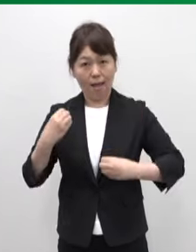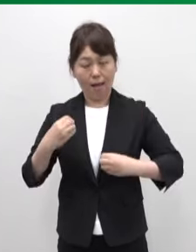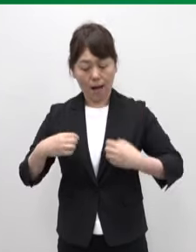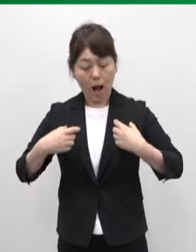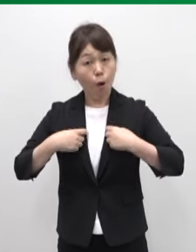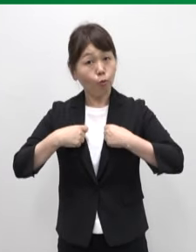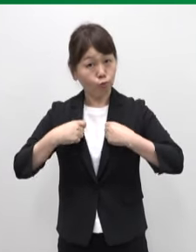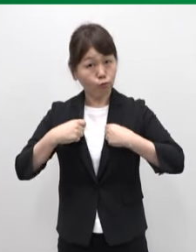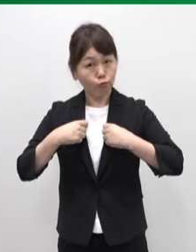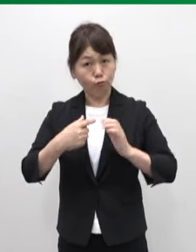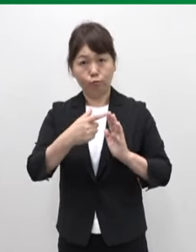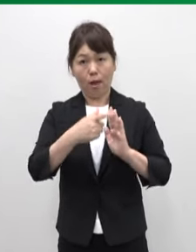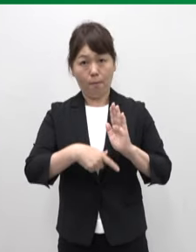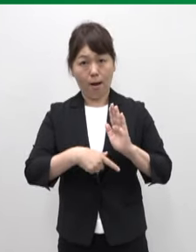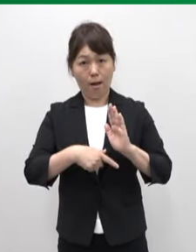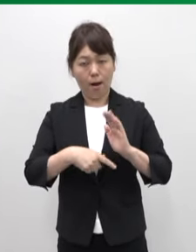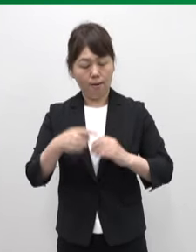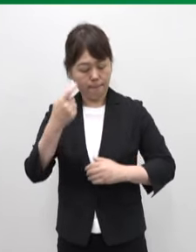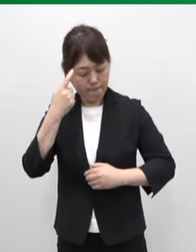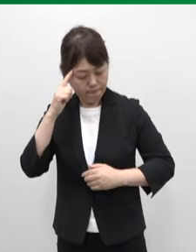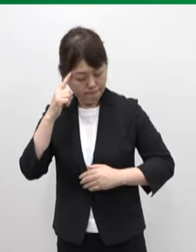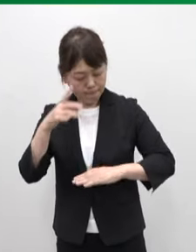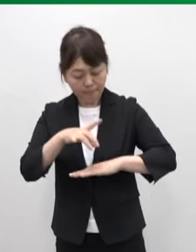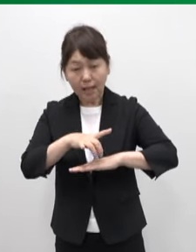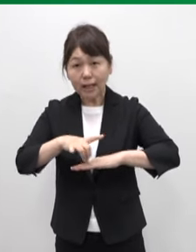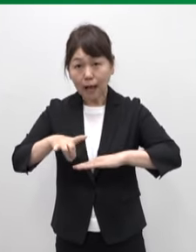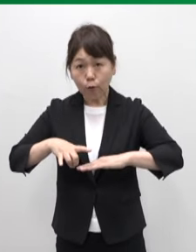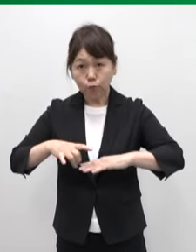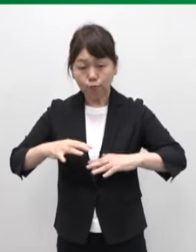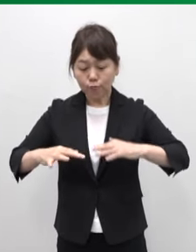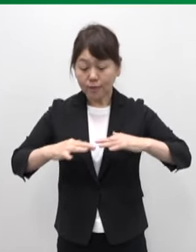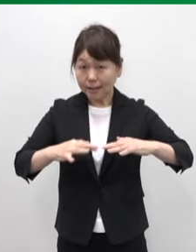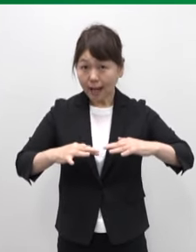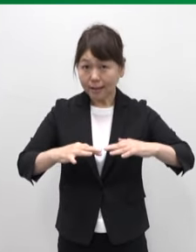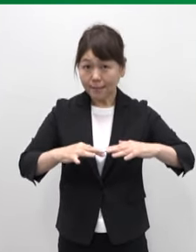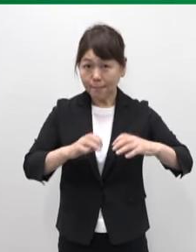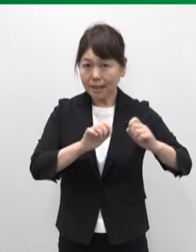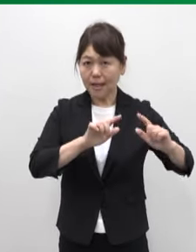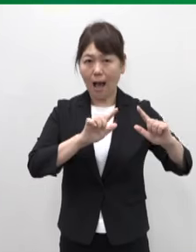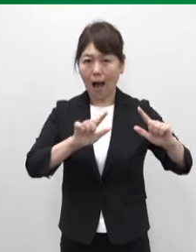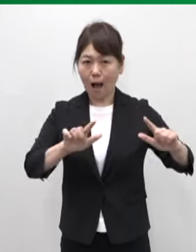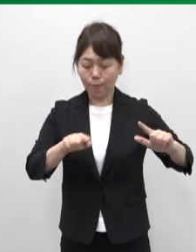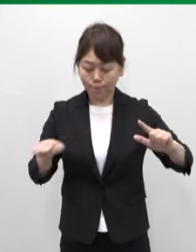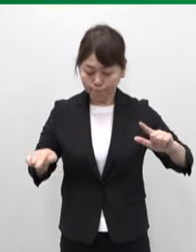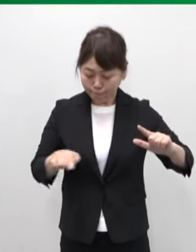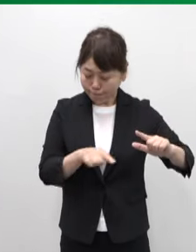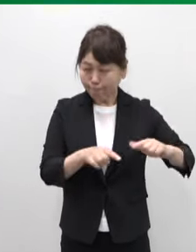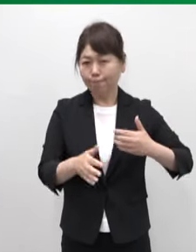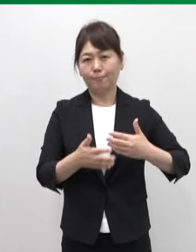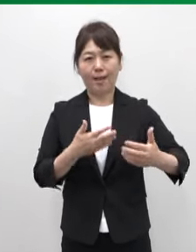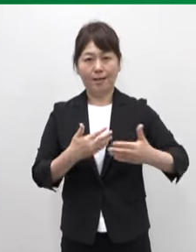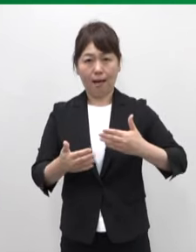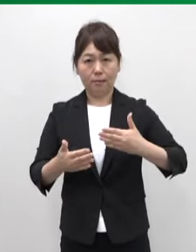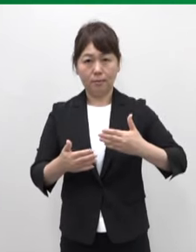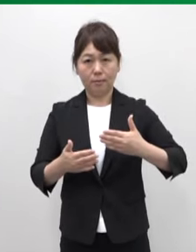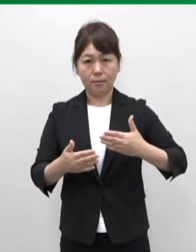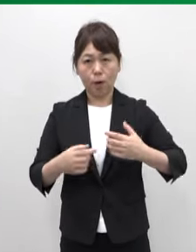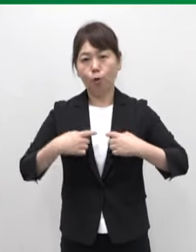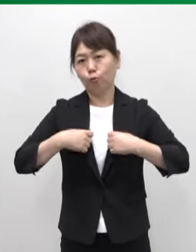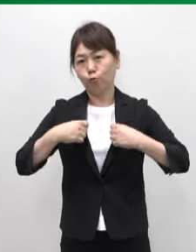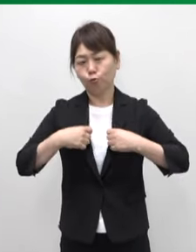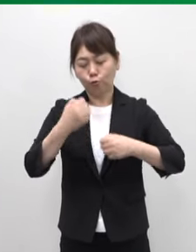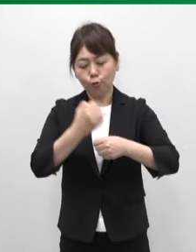て、どういうふうなビジュアルでアウトプットすればより人の印象に残るか。 ポケットは多い方がいい、 少ない方